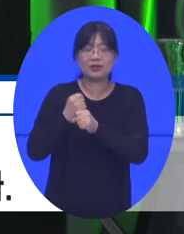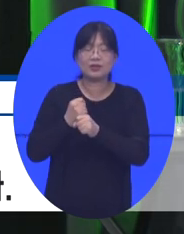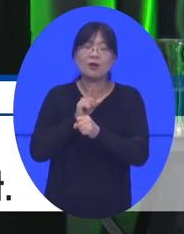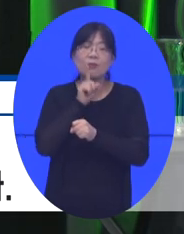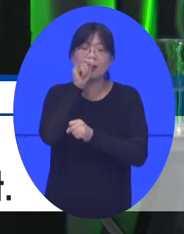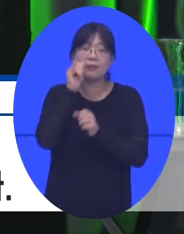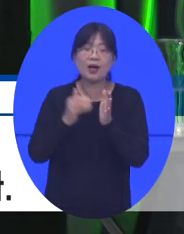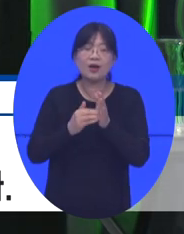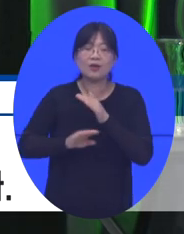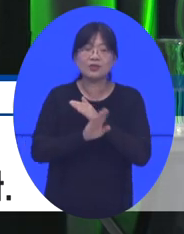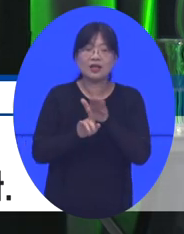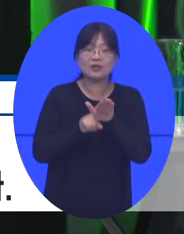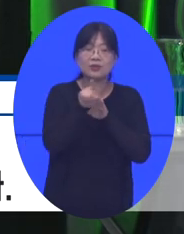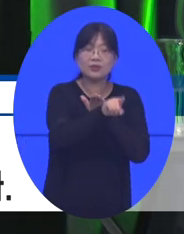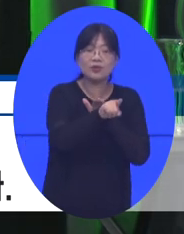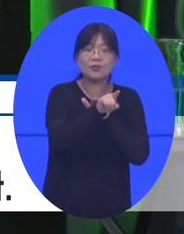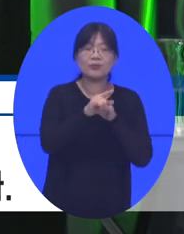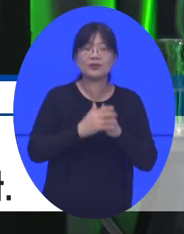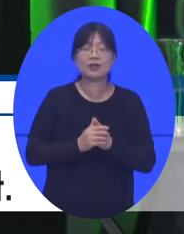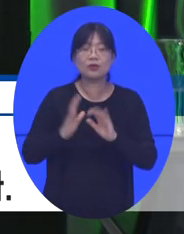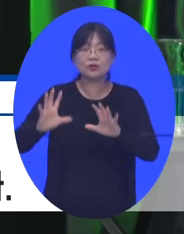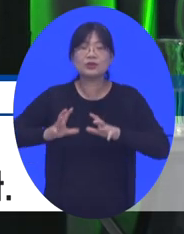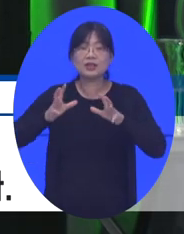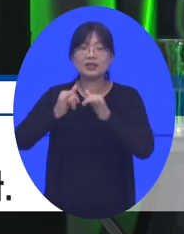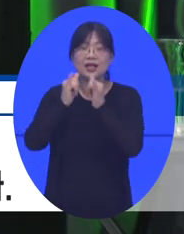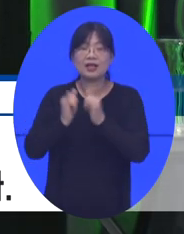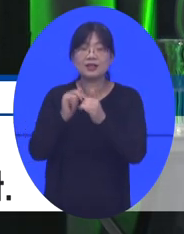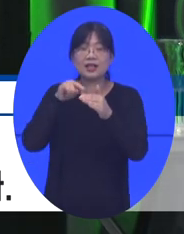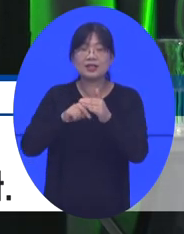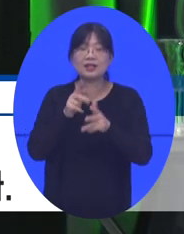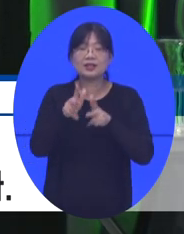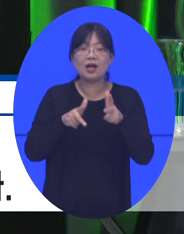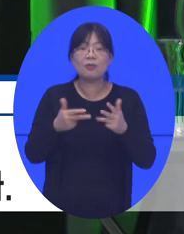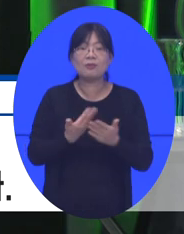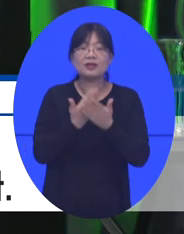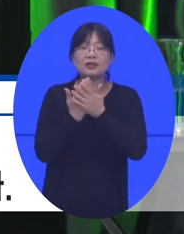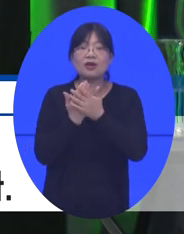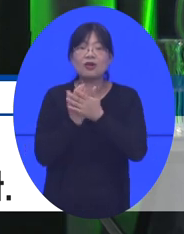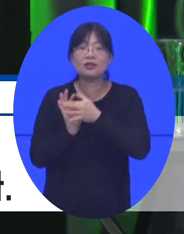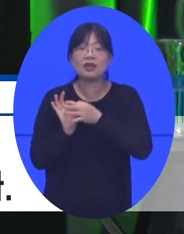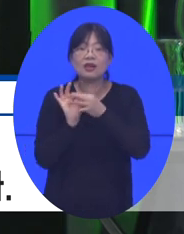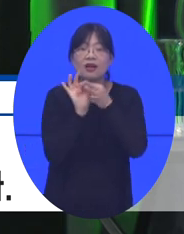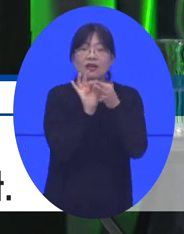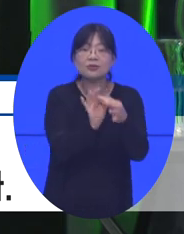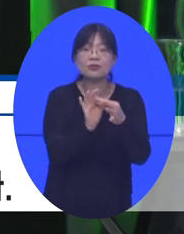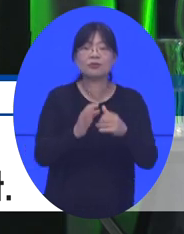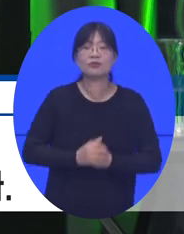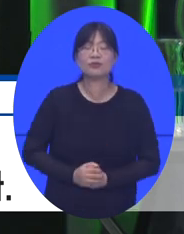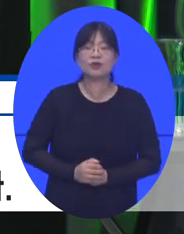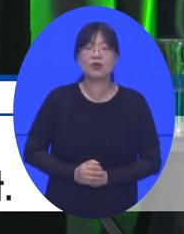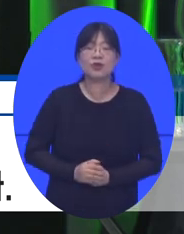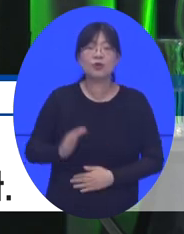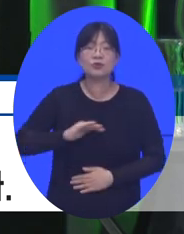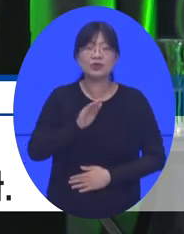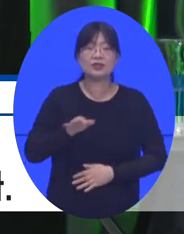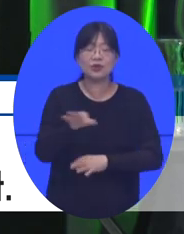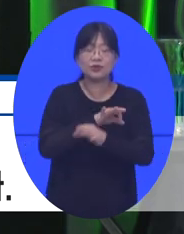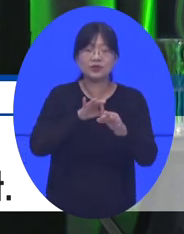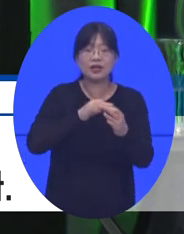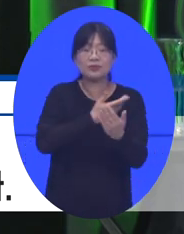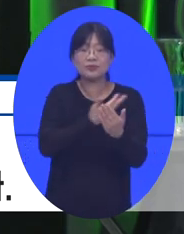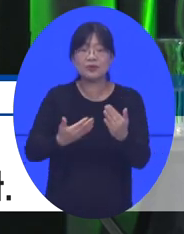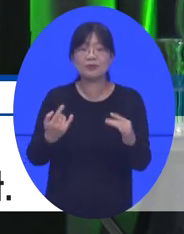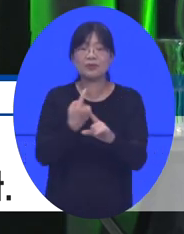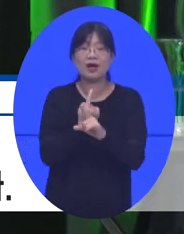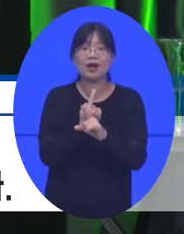선도적으로 국제사회에서도 또이 관련된 산업 발전시키면서 우리 경제의 패러다임을 바꾸고 경제